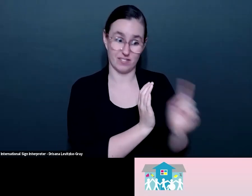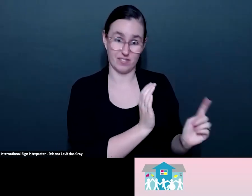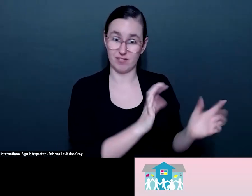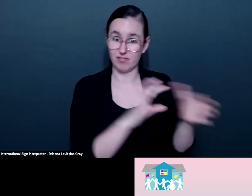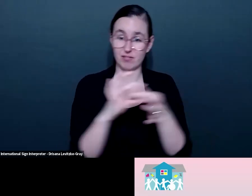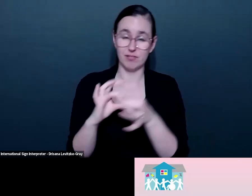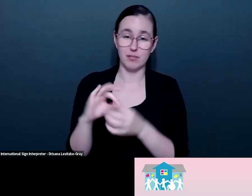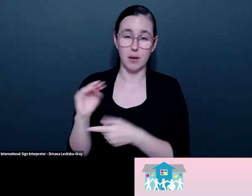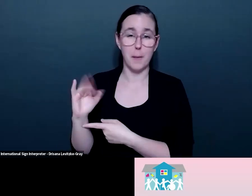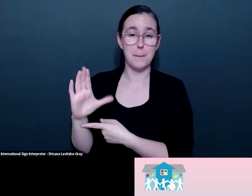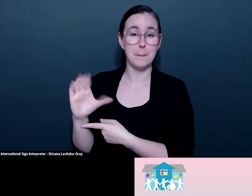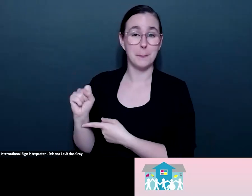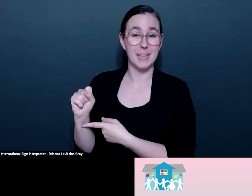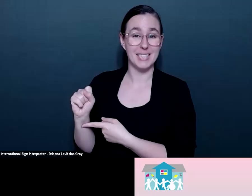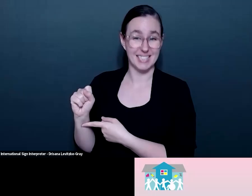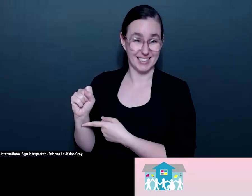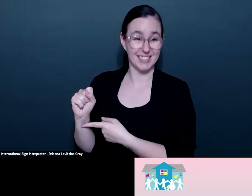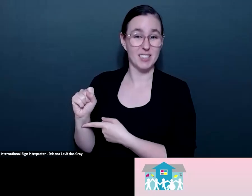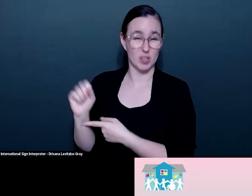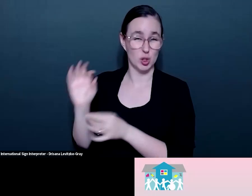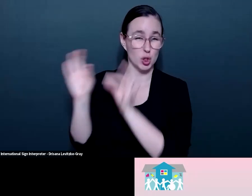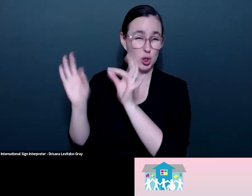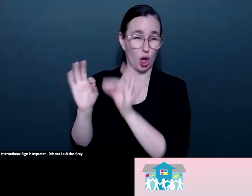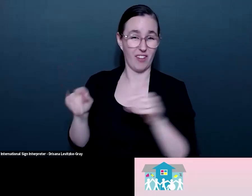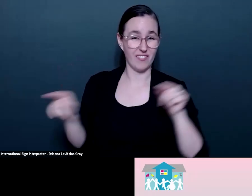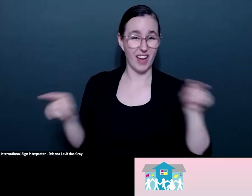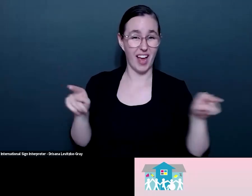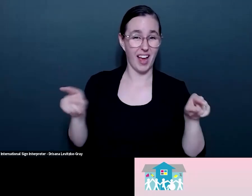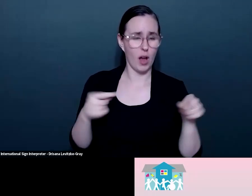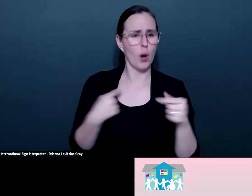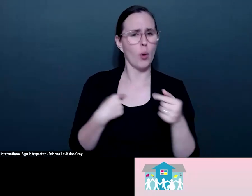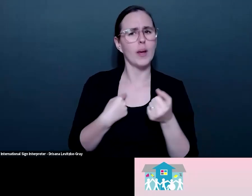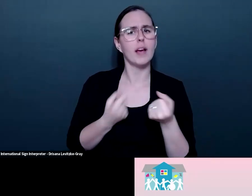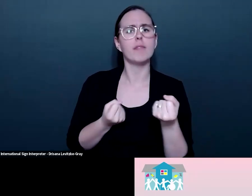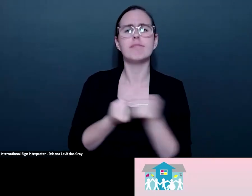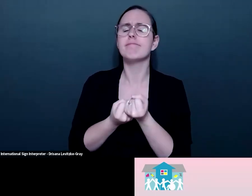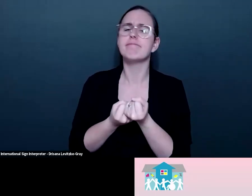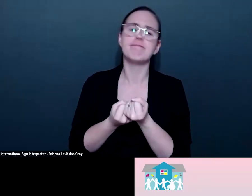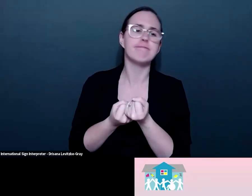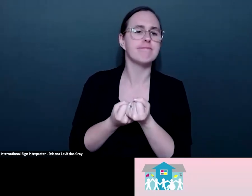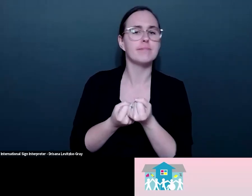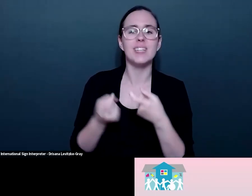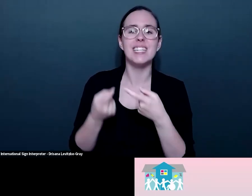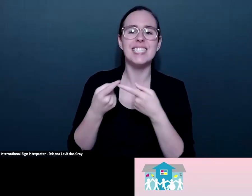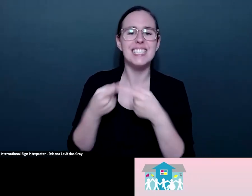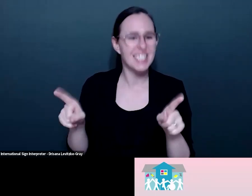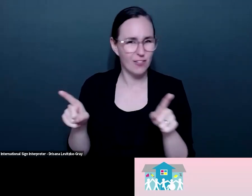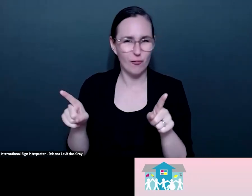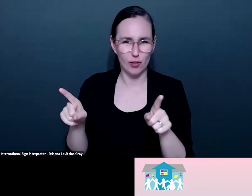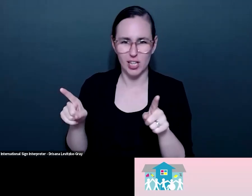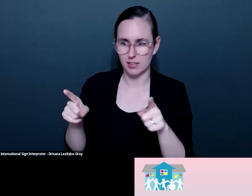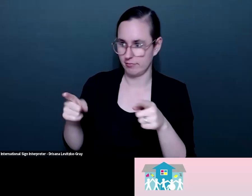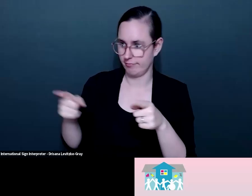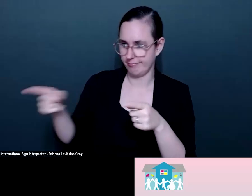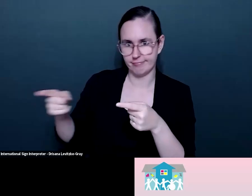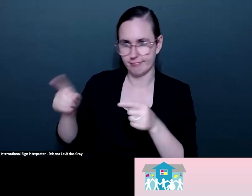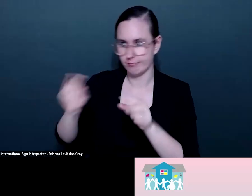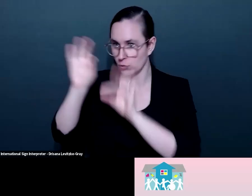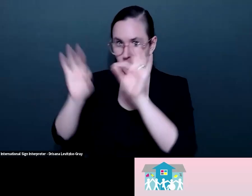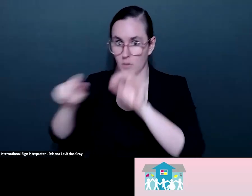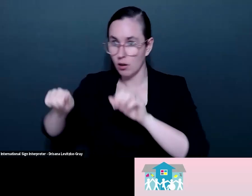certains supports, surtout à travers l'UNICEF, qui nous a aidé beaucoup avec cette partie.